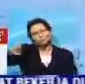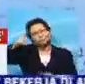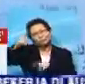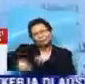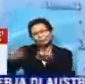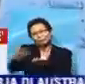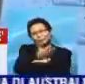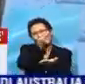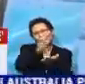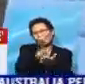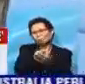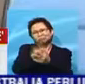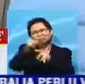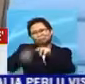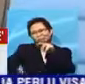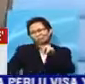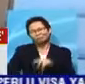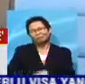pendapatan.